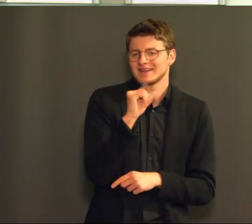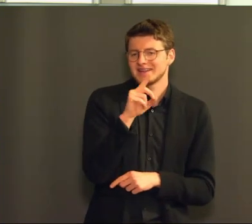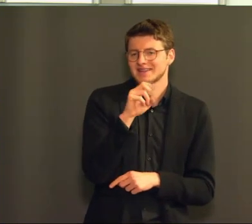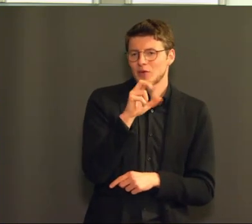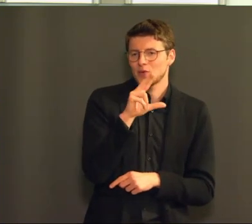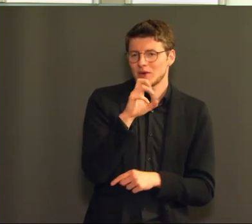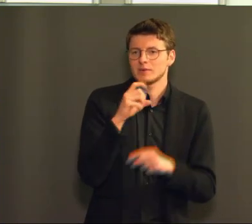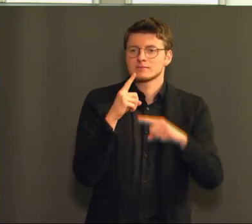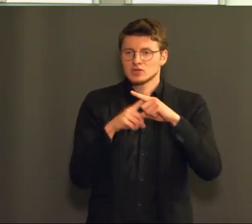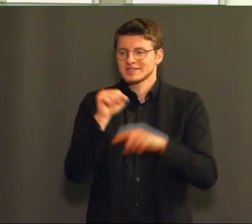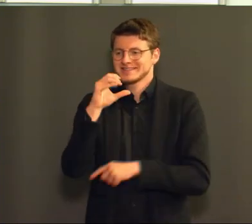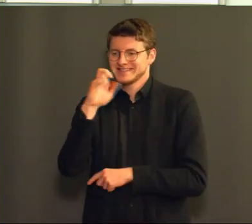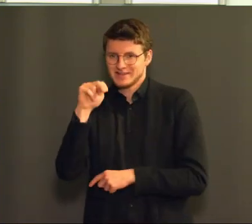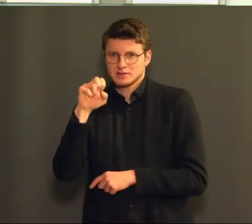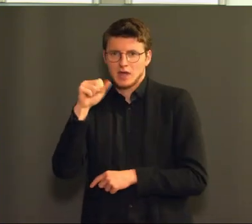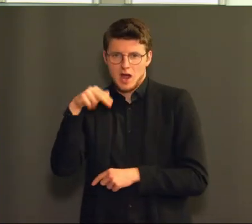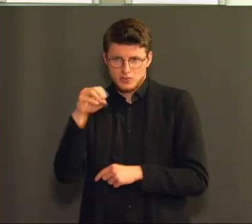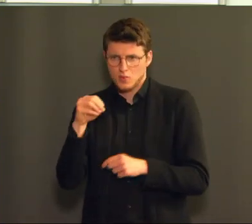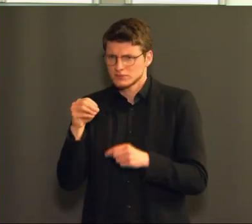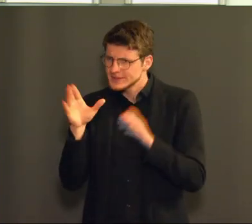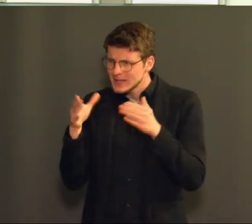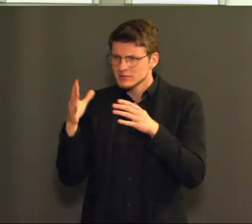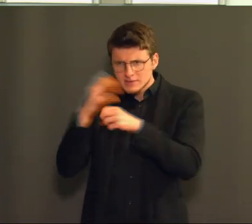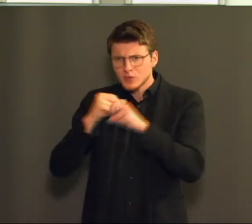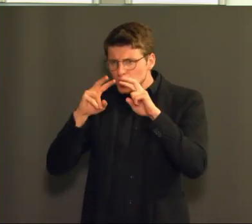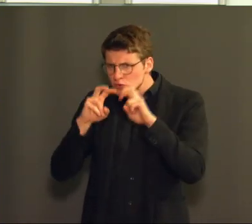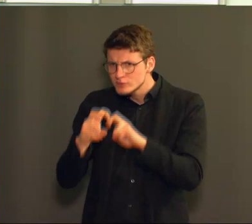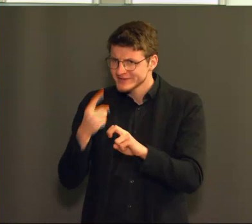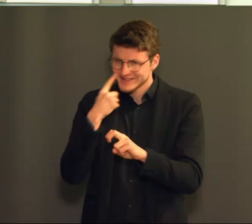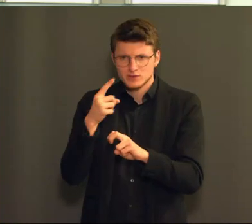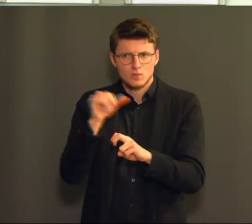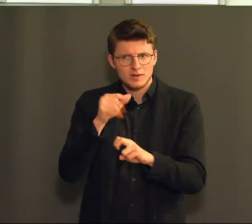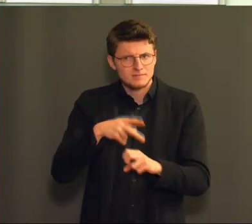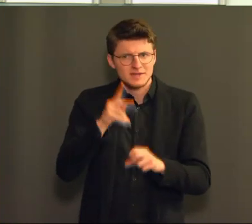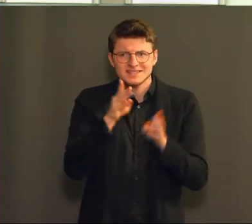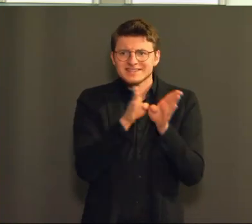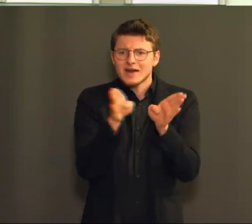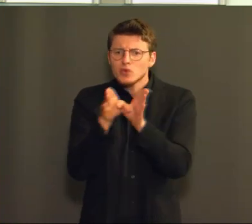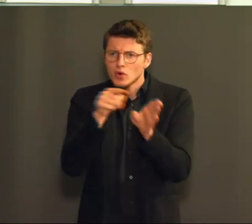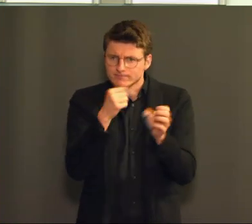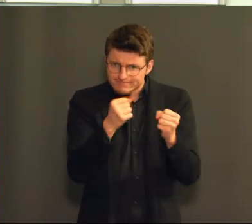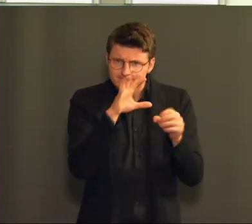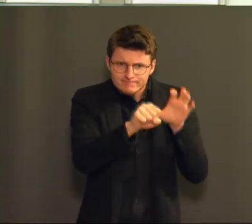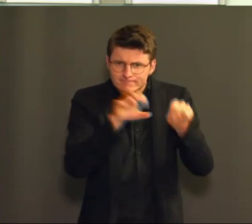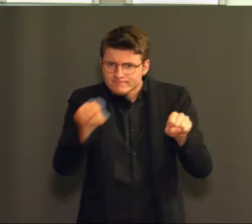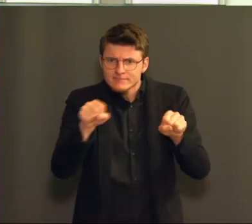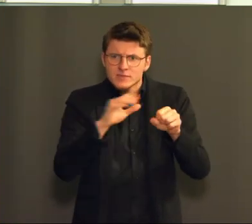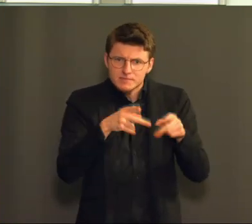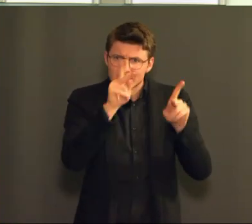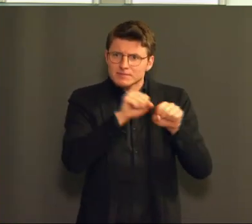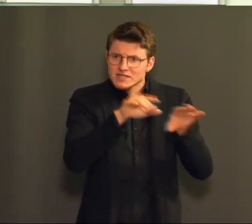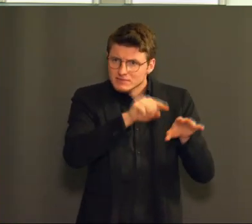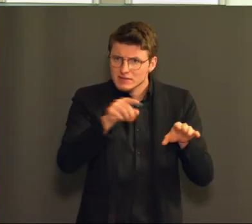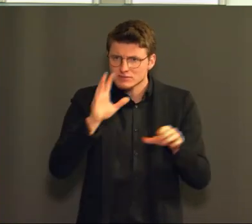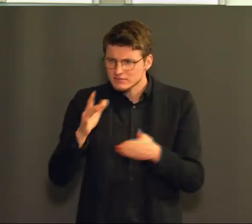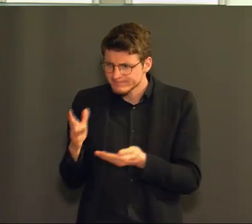Cienzano, zijn de meest blootgestelde sectoren in kaart gebracht. In dit rapport